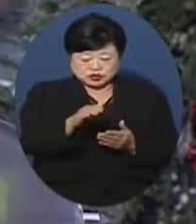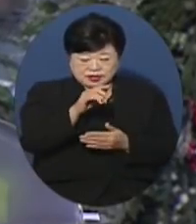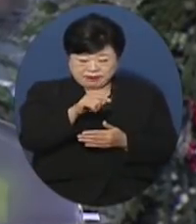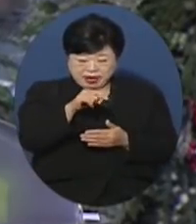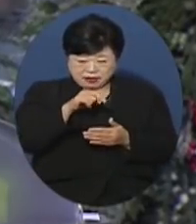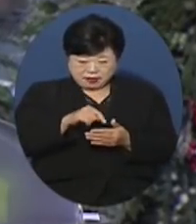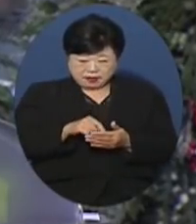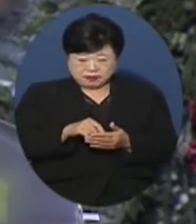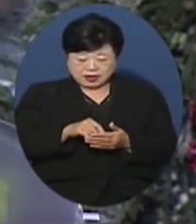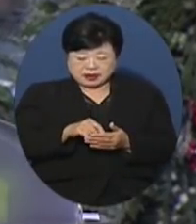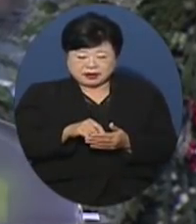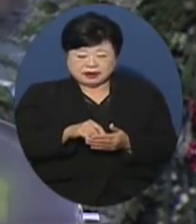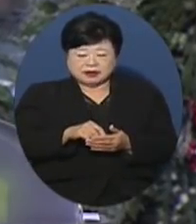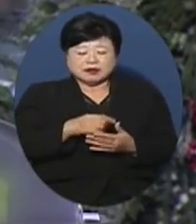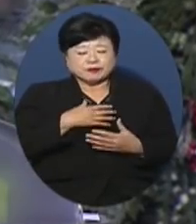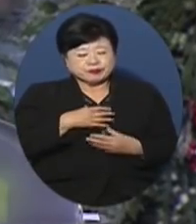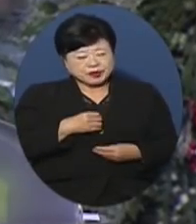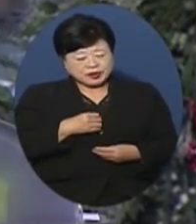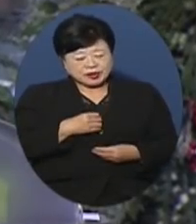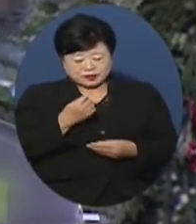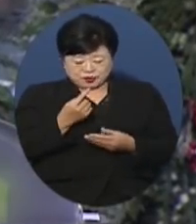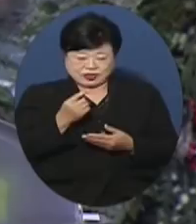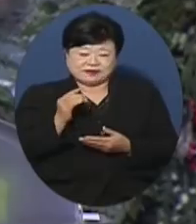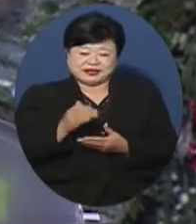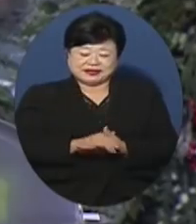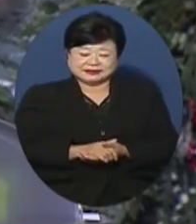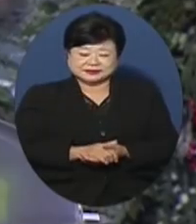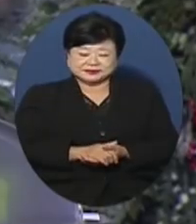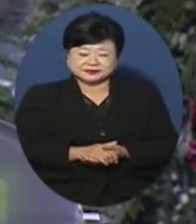마음 평안이 찾아오는 것입니다.